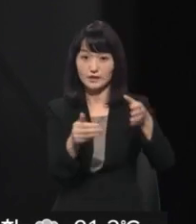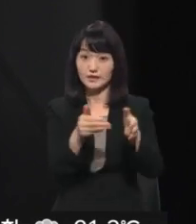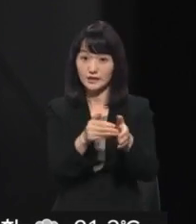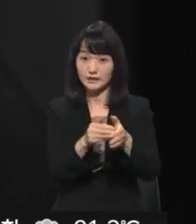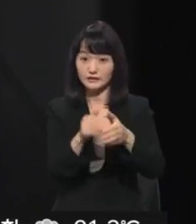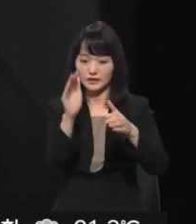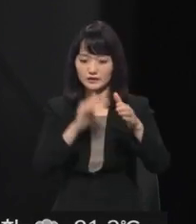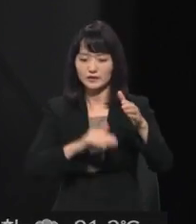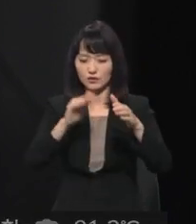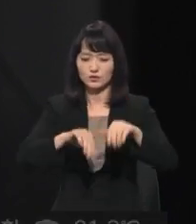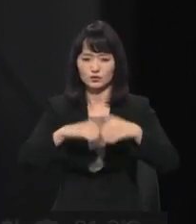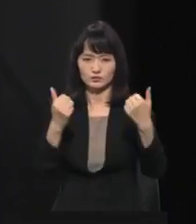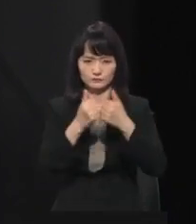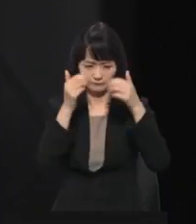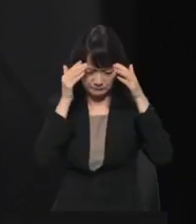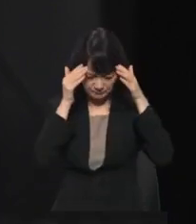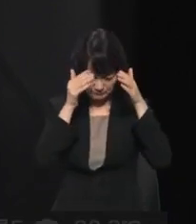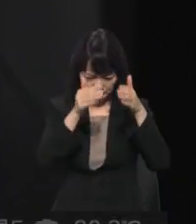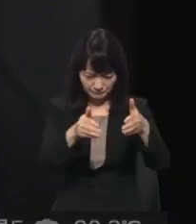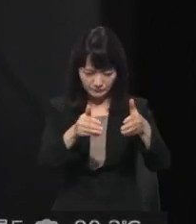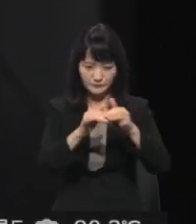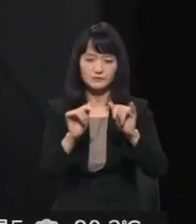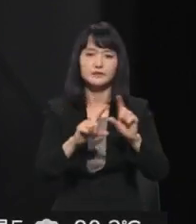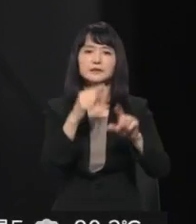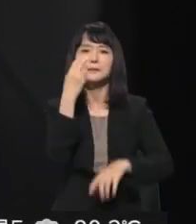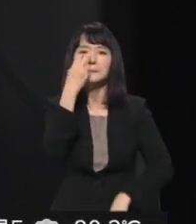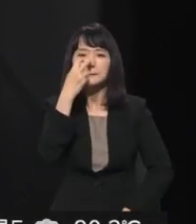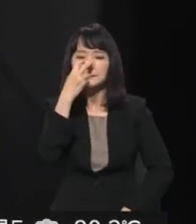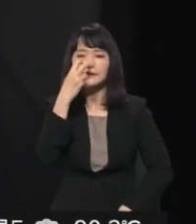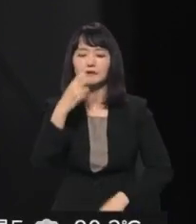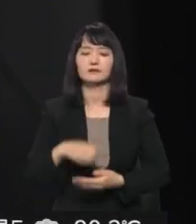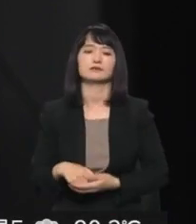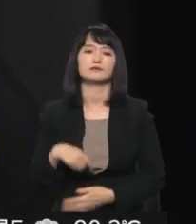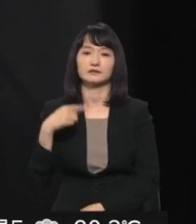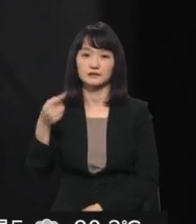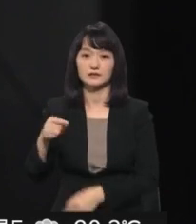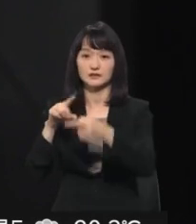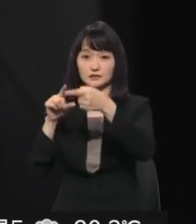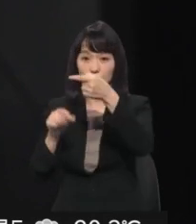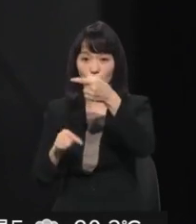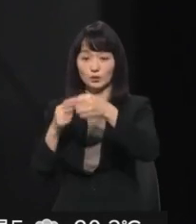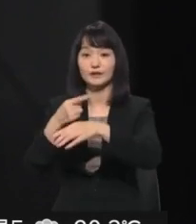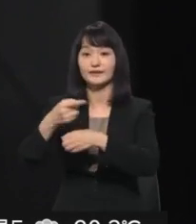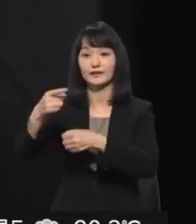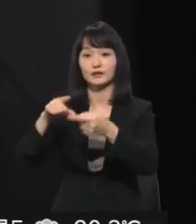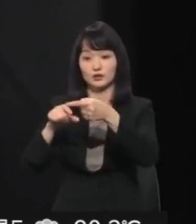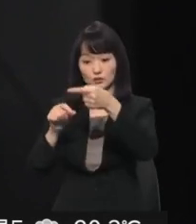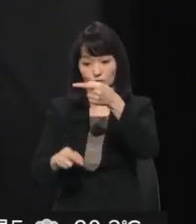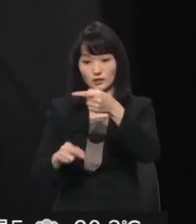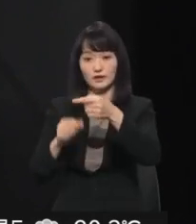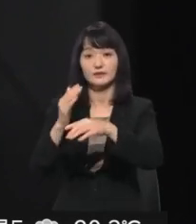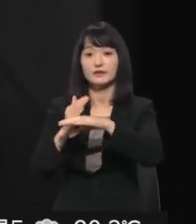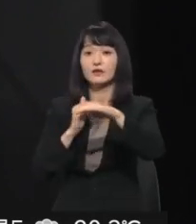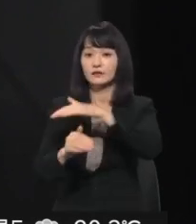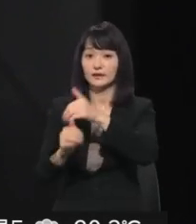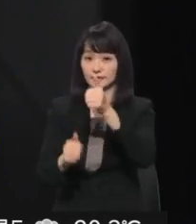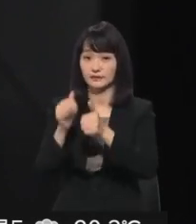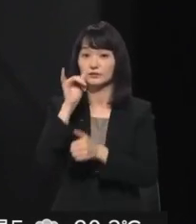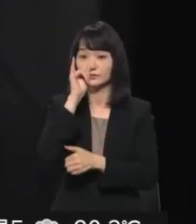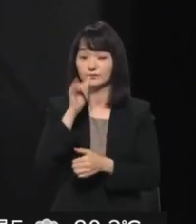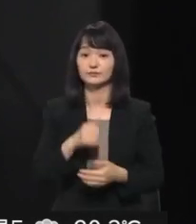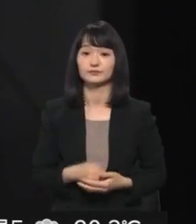우리가 매진해야 되지 않냐고 민생을 챙기고 그리고 나서 뭐 1월 달이면 충분히 전당대회 치룰 수 있지 않냐 이런 얘기를 했었잖아요